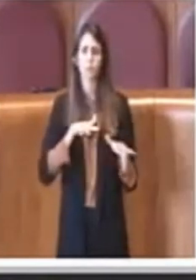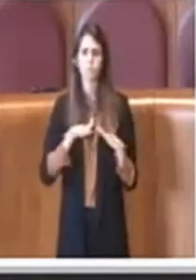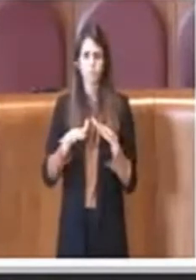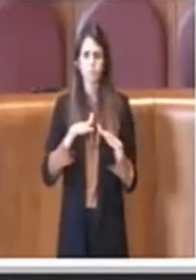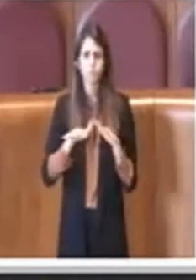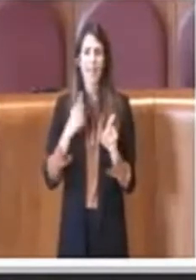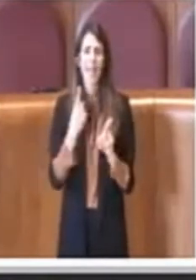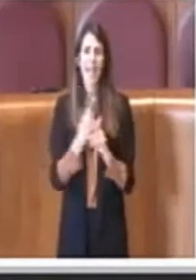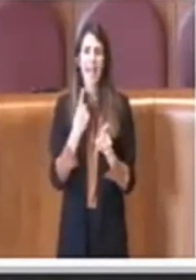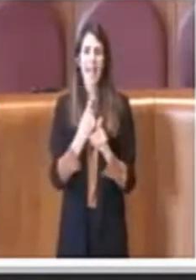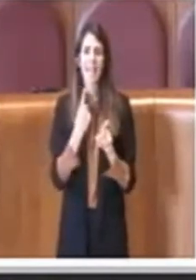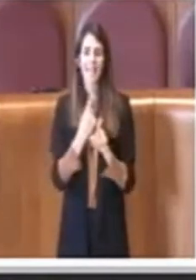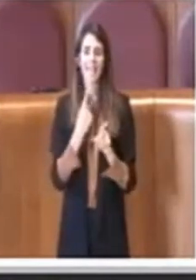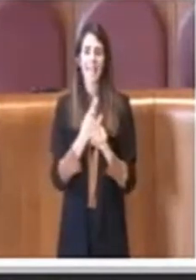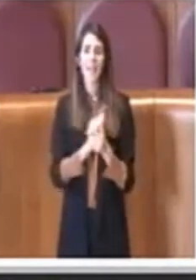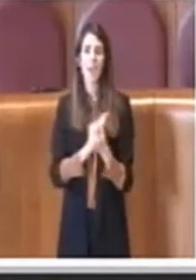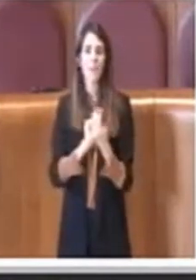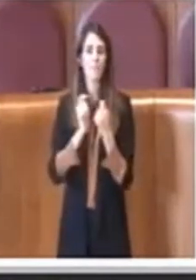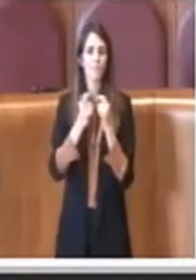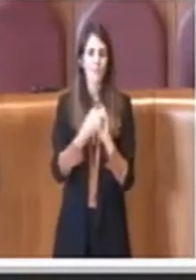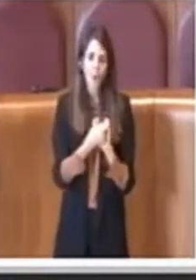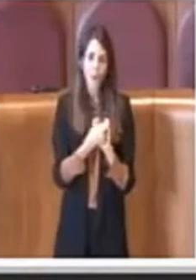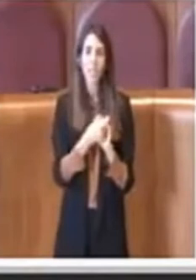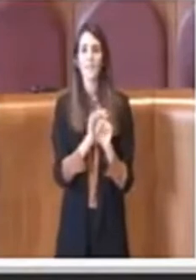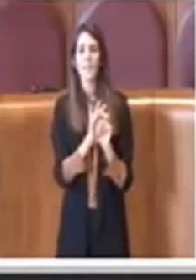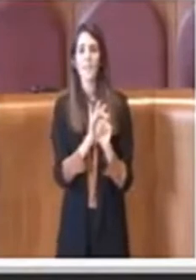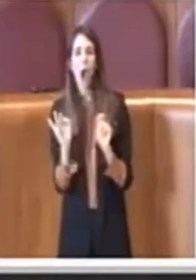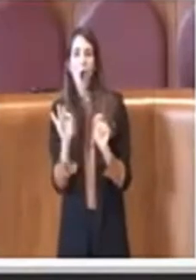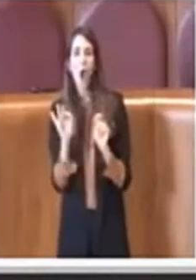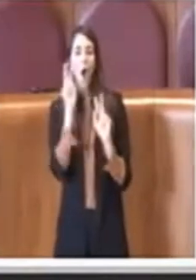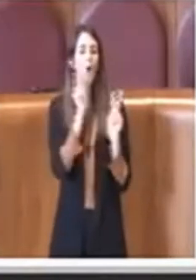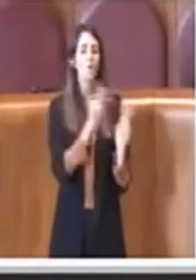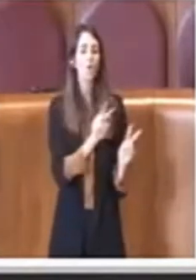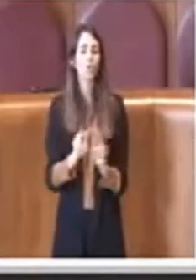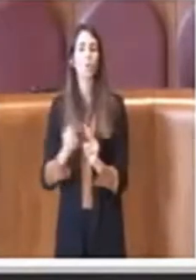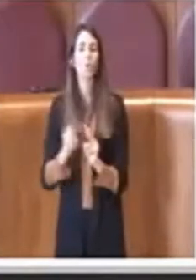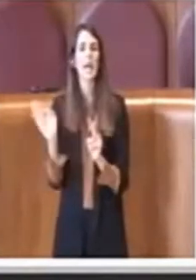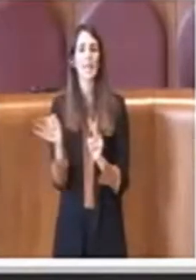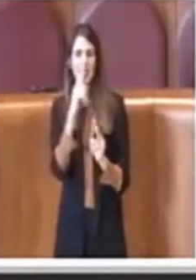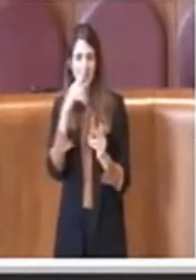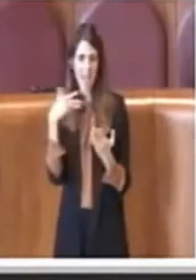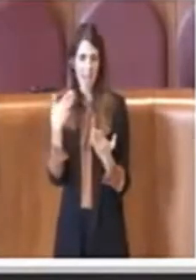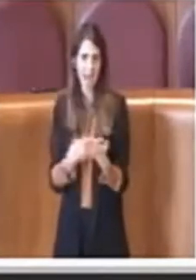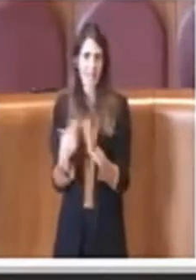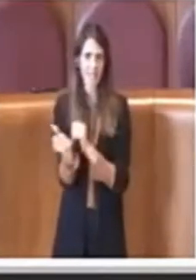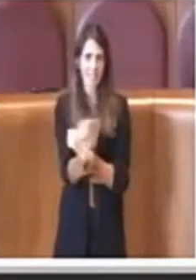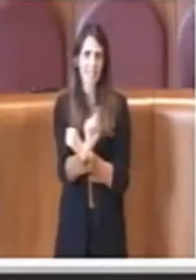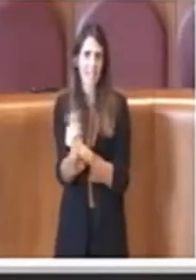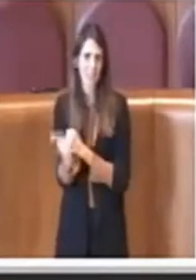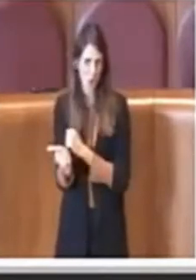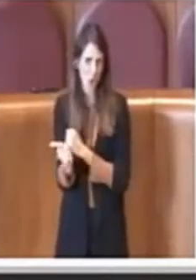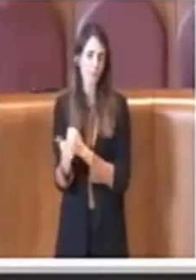campo al fine di verificarne poi la ricaduta e apportare i dovuti cambiamenti